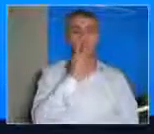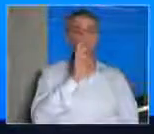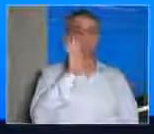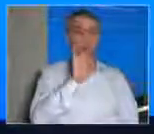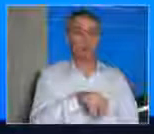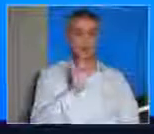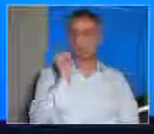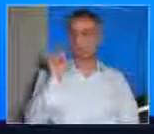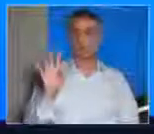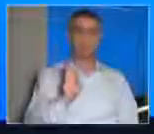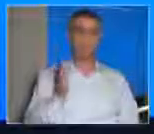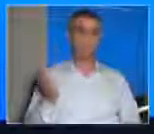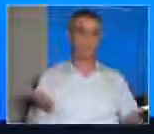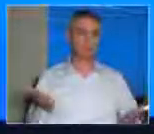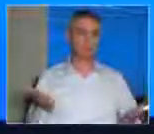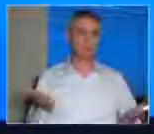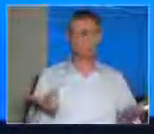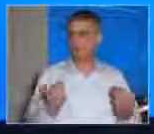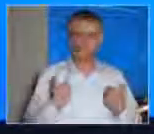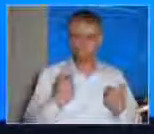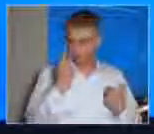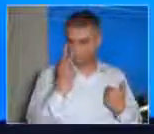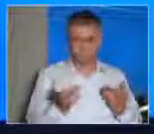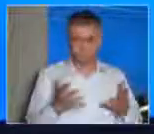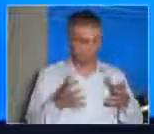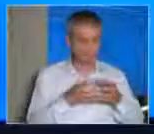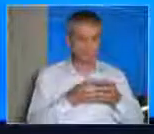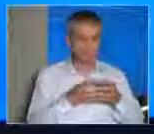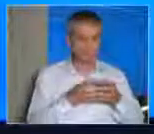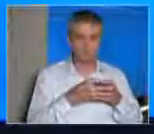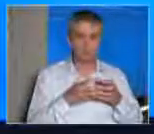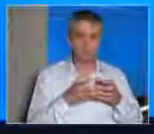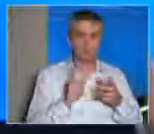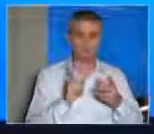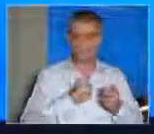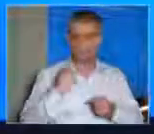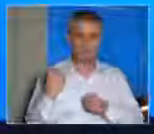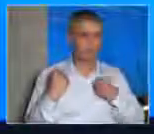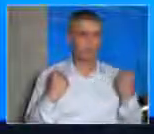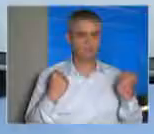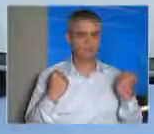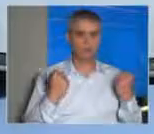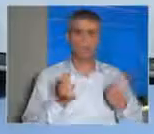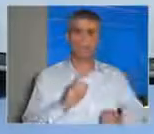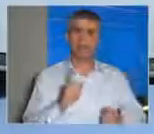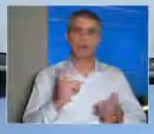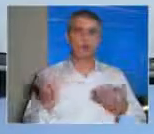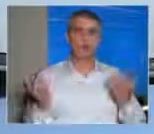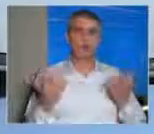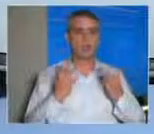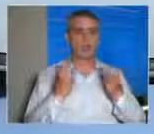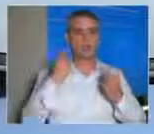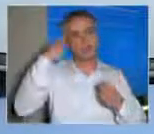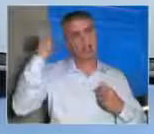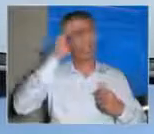1,125,000 איש שהצביעו נגד ביבי. זאת אומרת, אנחנו רואים שהעם בעצם זה לא ימין ושמאל, זה לא הרבה